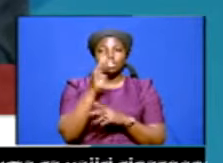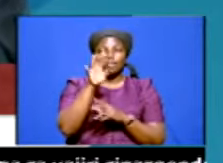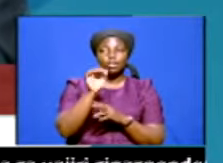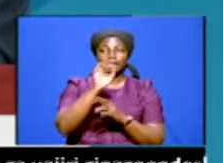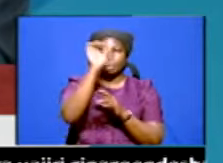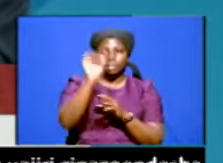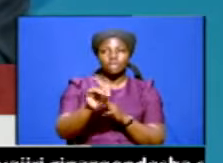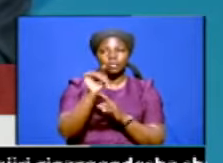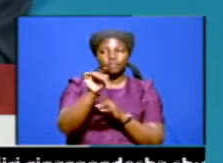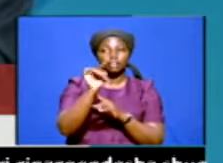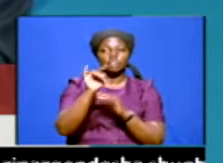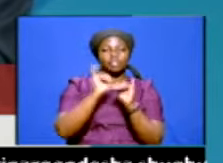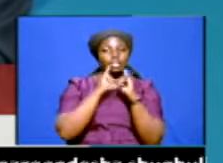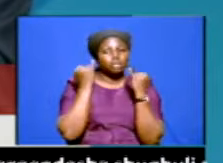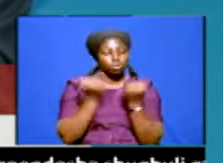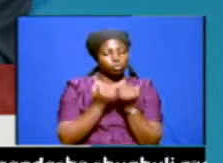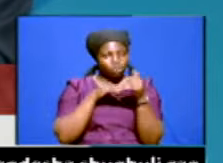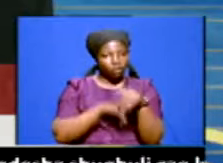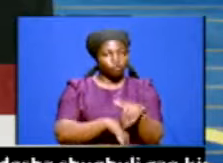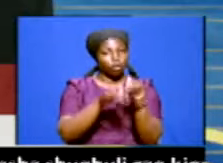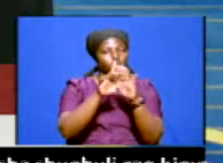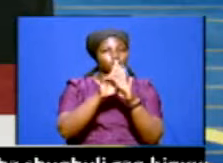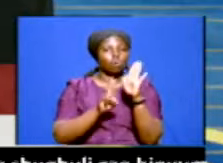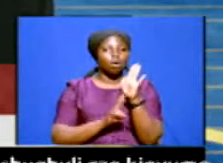zinazotimiza mahitaji kisheria.